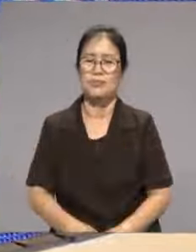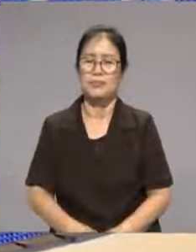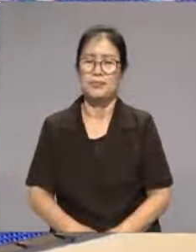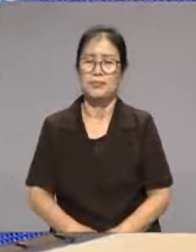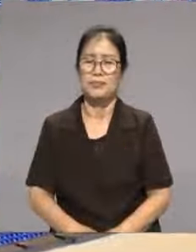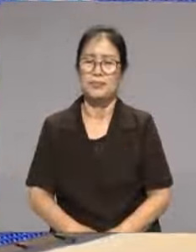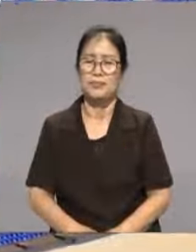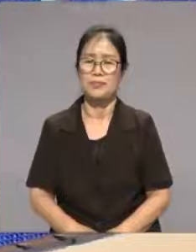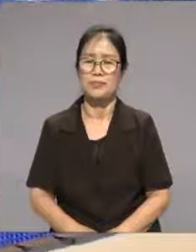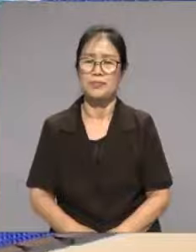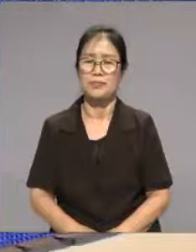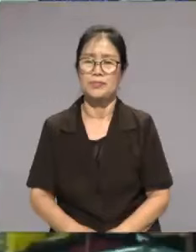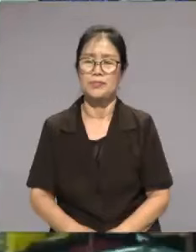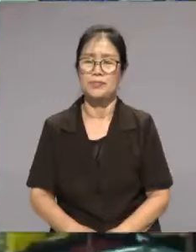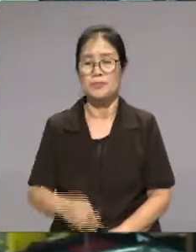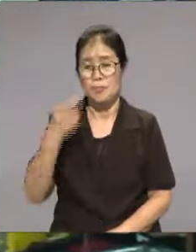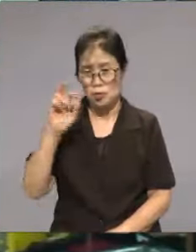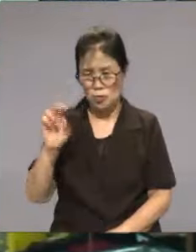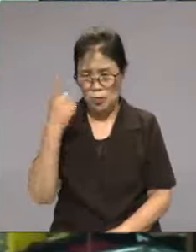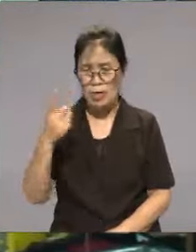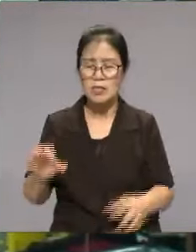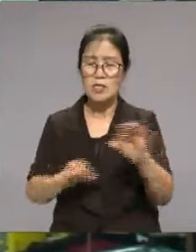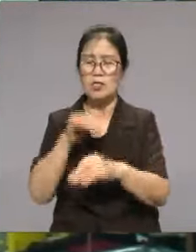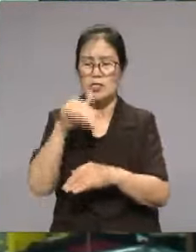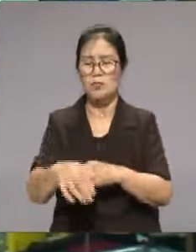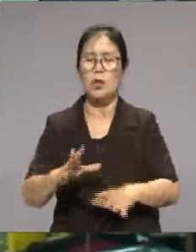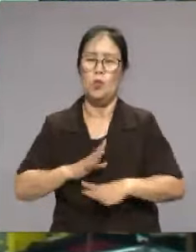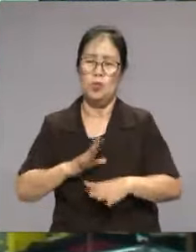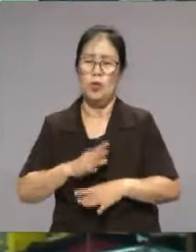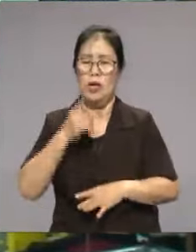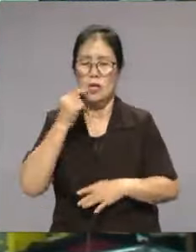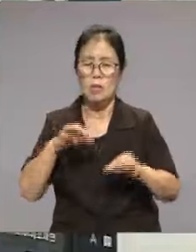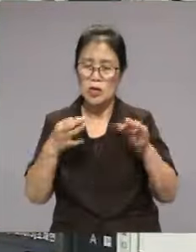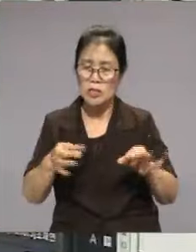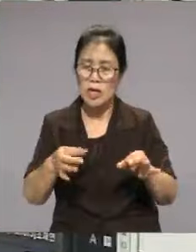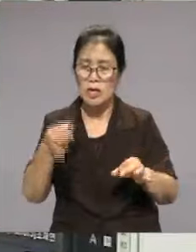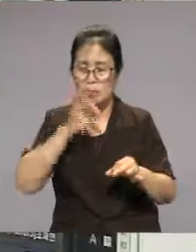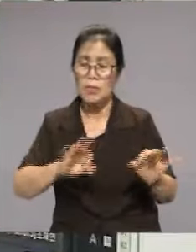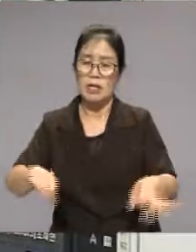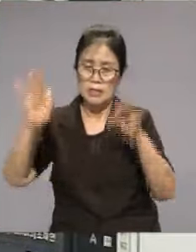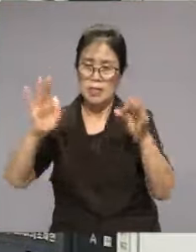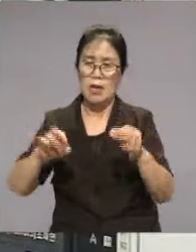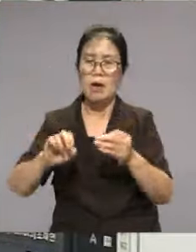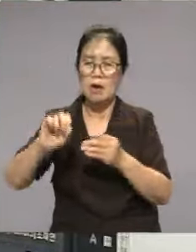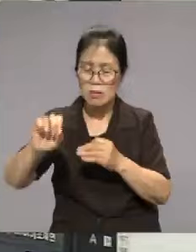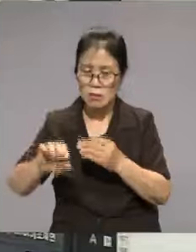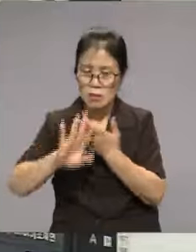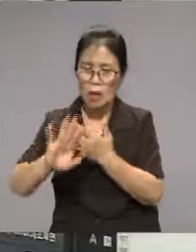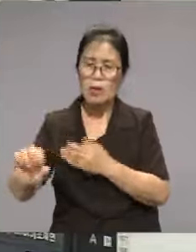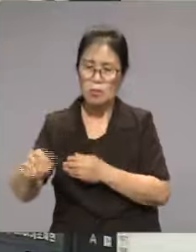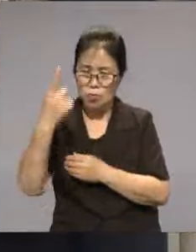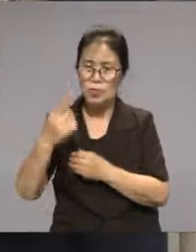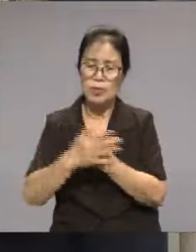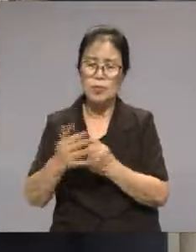중단되기까지 했습니다. 미국발 경기 침체 공포와 일본은행의 금리 인상 등 대외적인 요인이 영향을